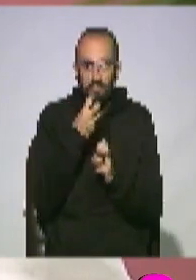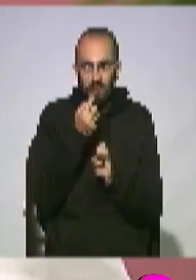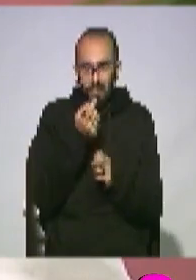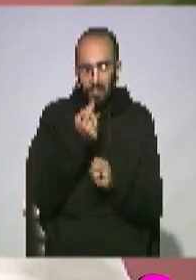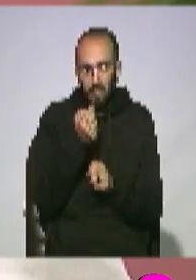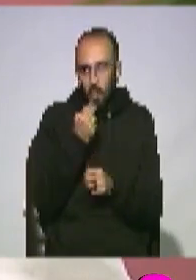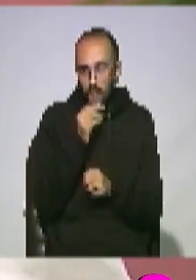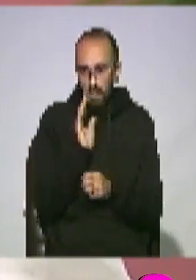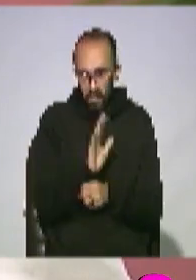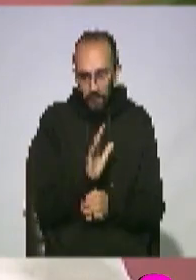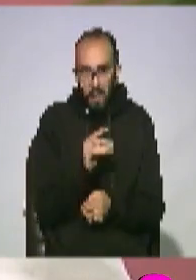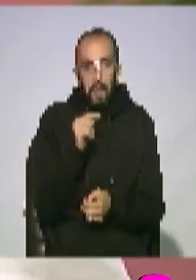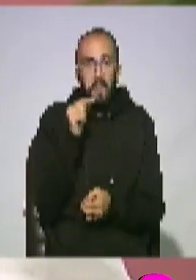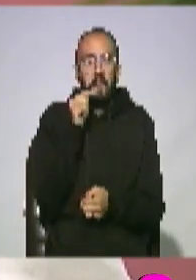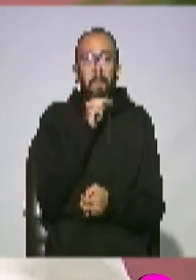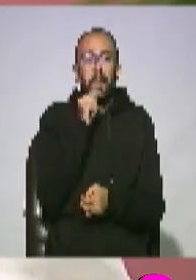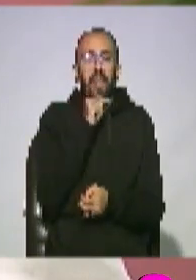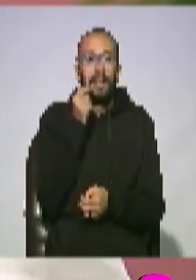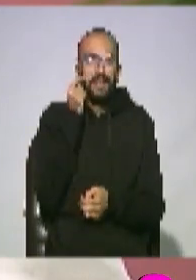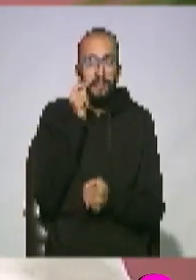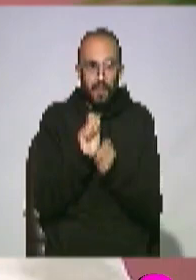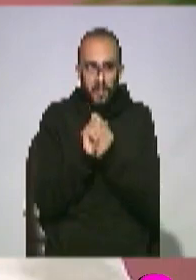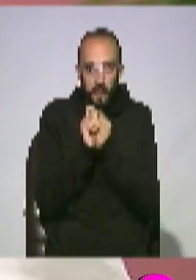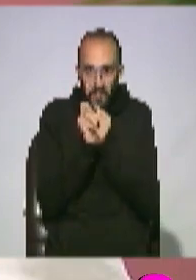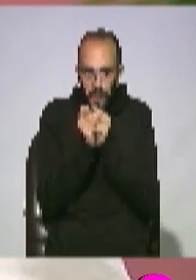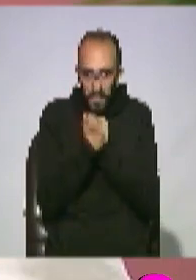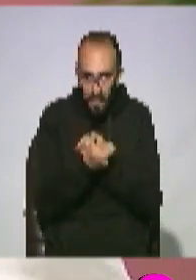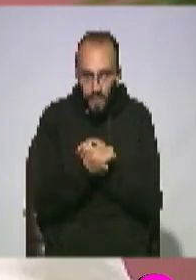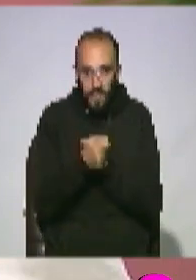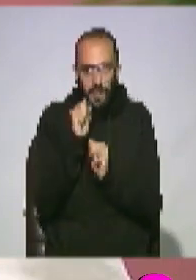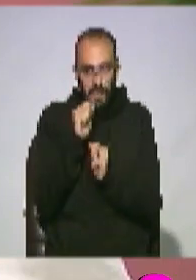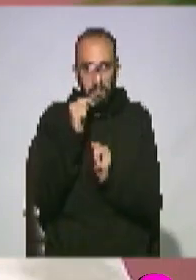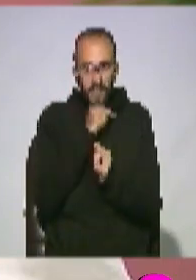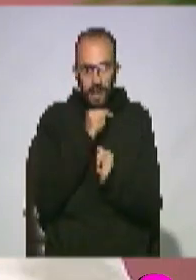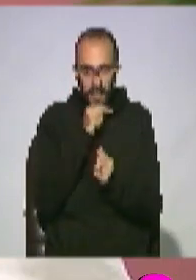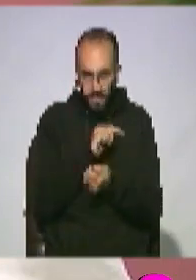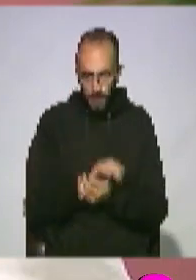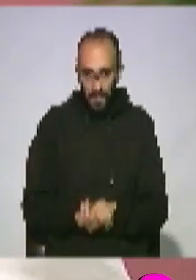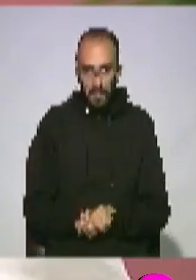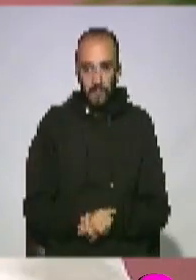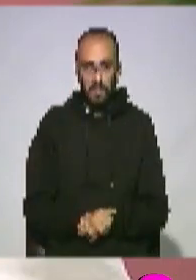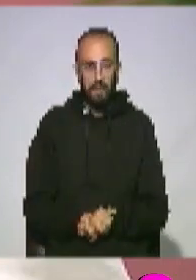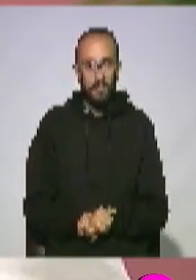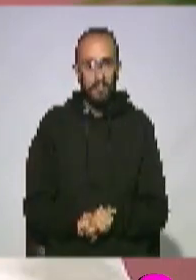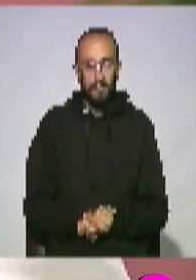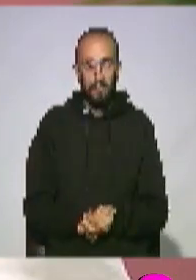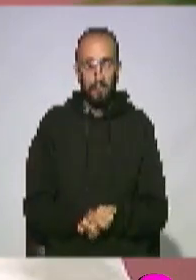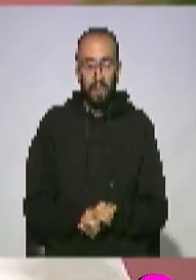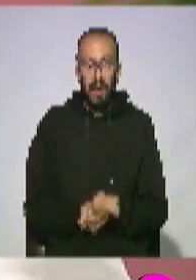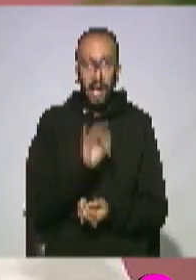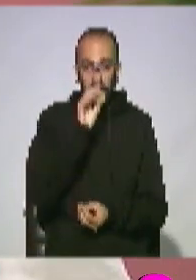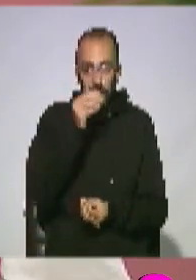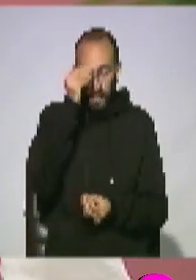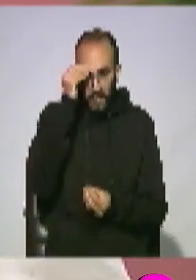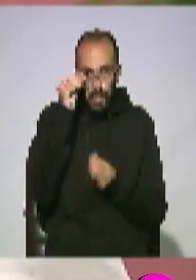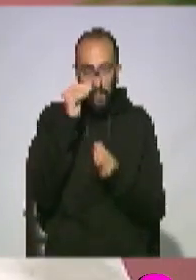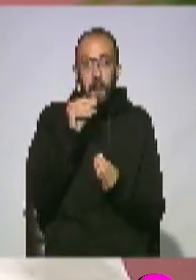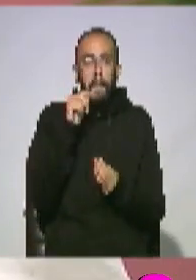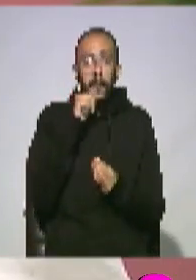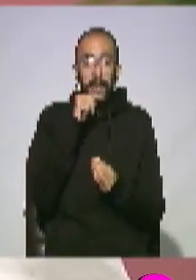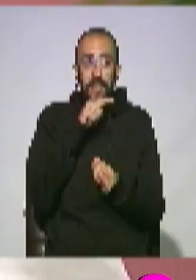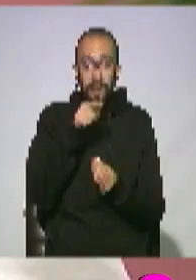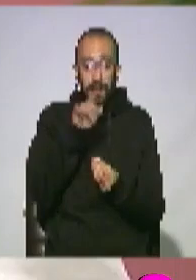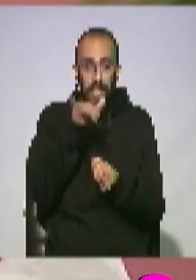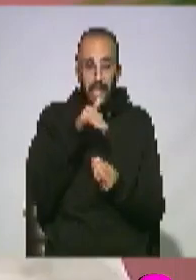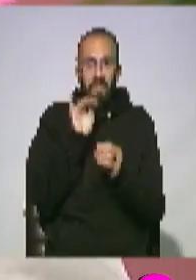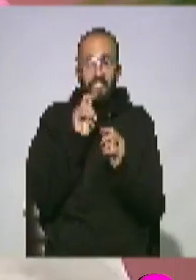يتغير. البنات بتحصل لها مظاهر الأنوثة المعروفة، واللي لازم يتم تهيئة البنات ليها جيدا. يعني المرحلة